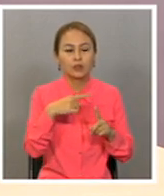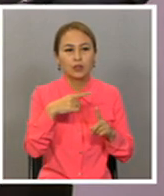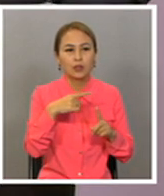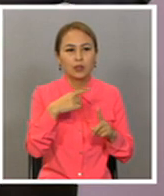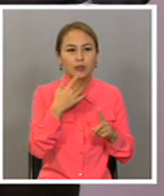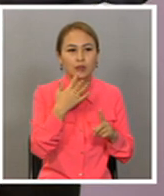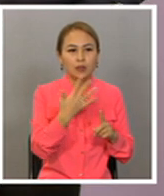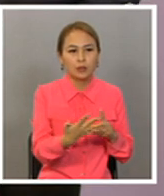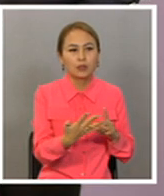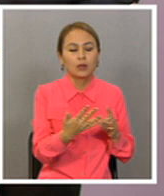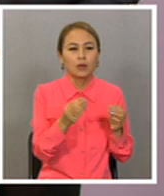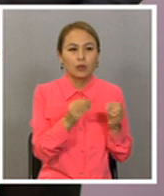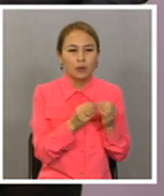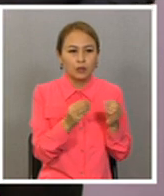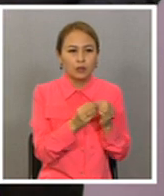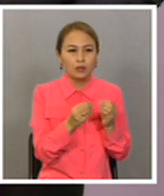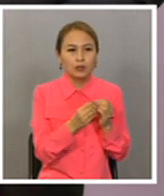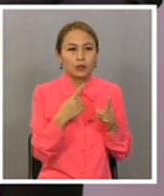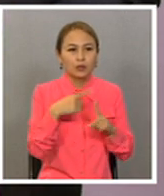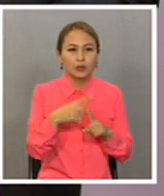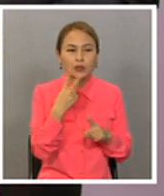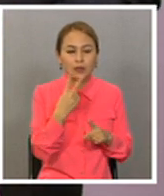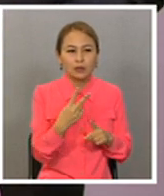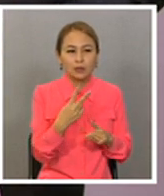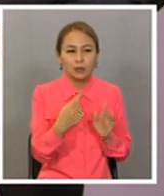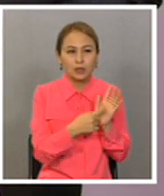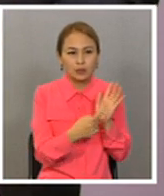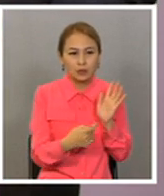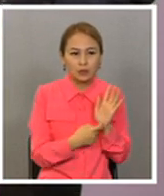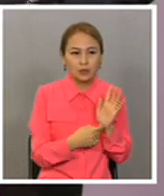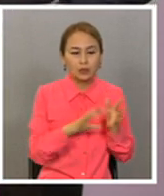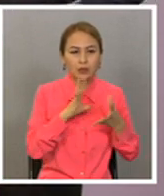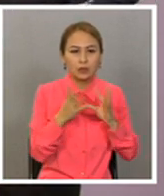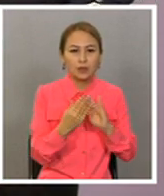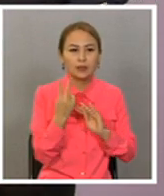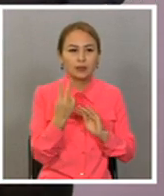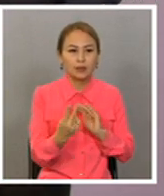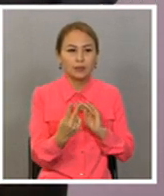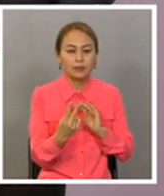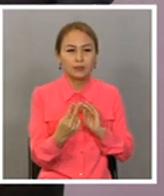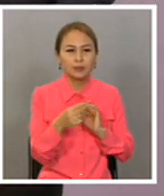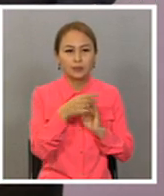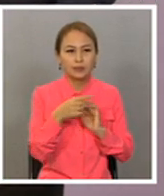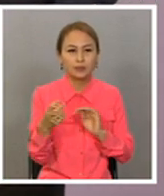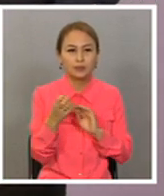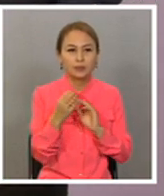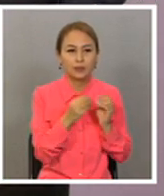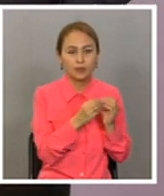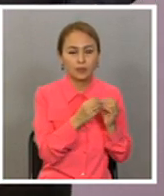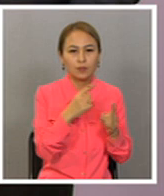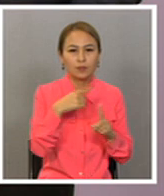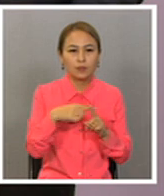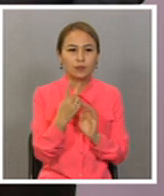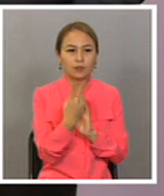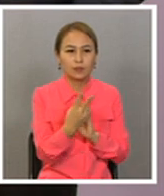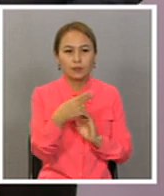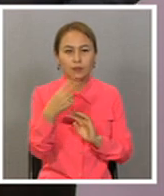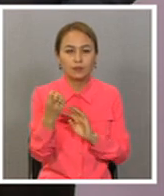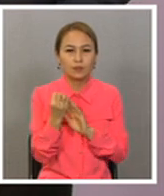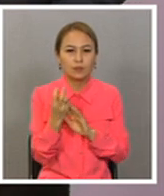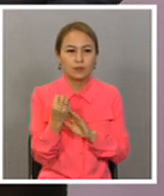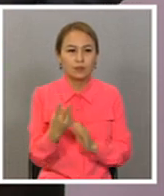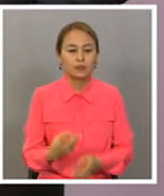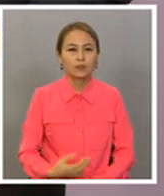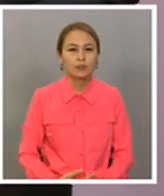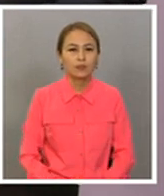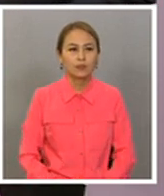katın. Yani 10'da 5'ge bölemiz. Neticemiz 2 katın. Şimdi 10 men 2'nin kosınısını tabamız.